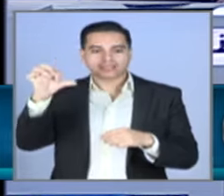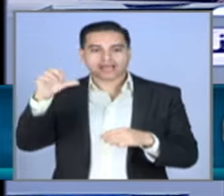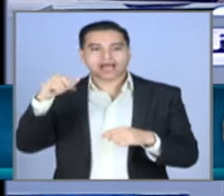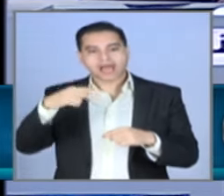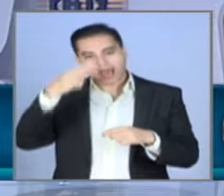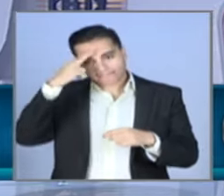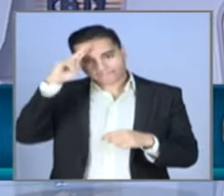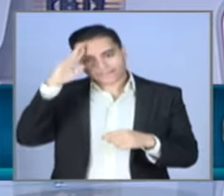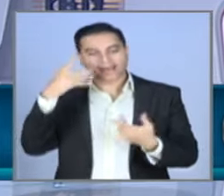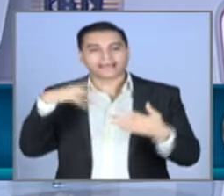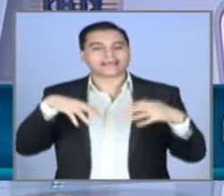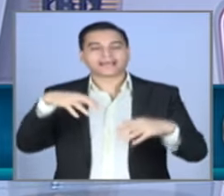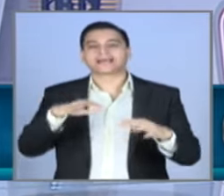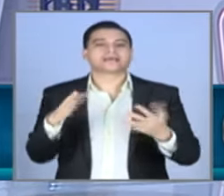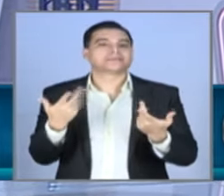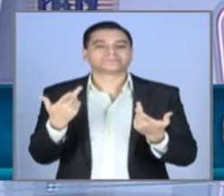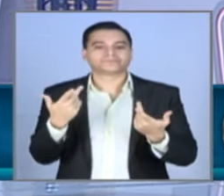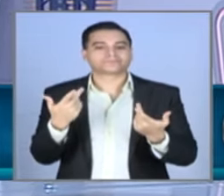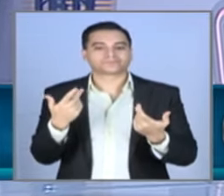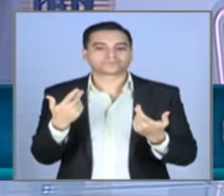هي؟